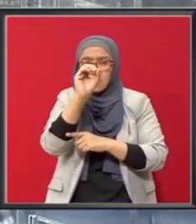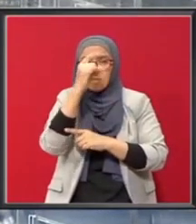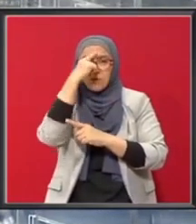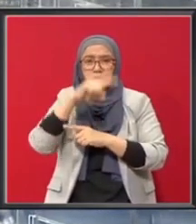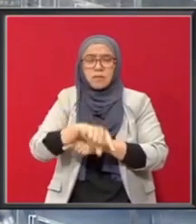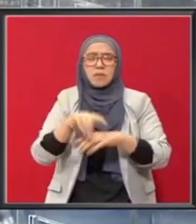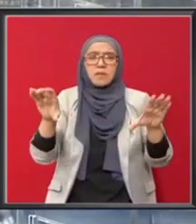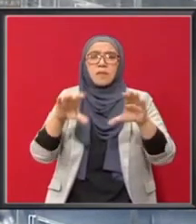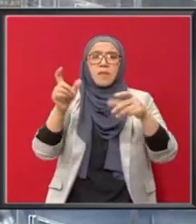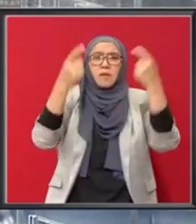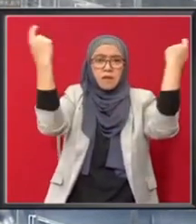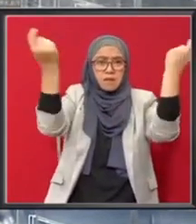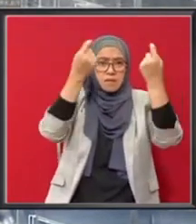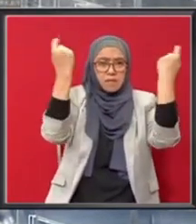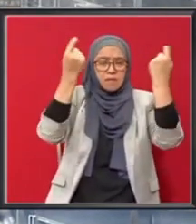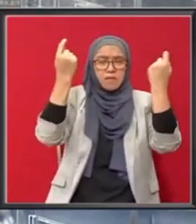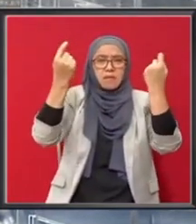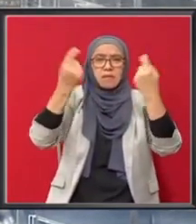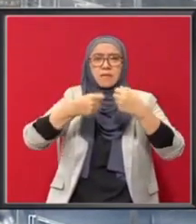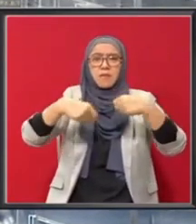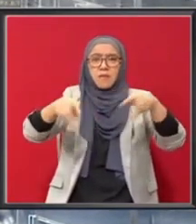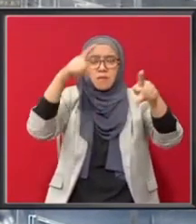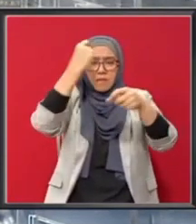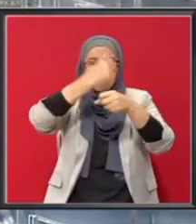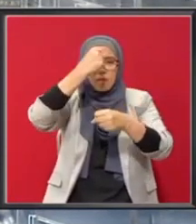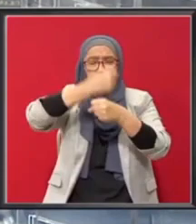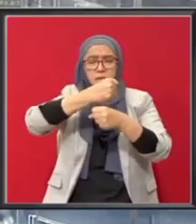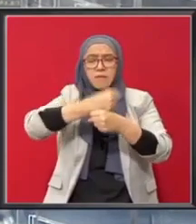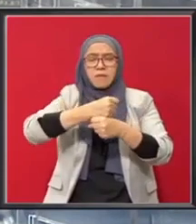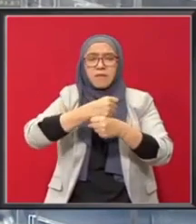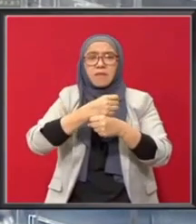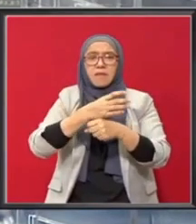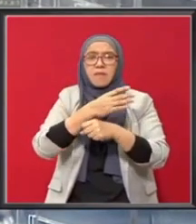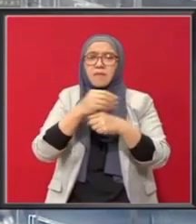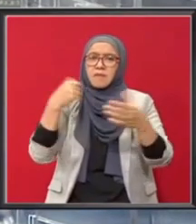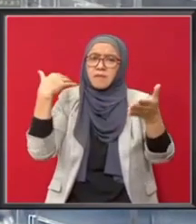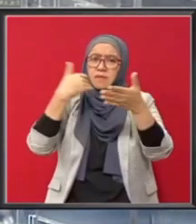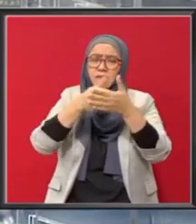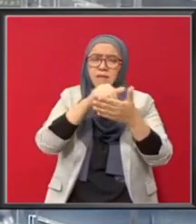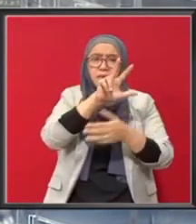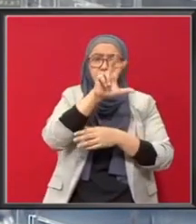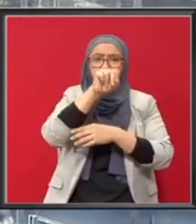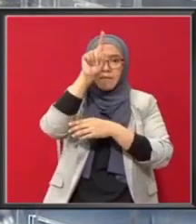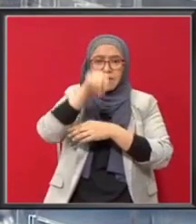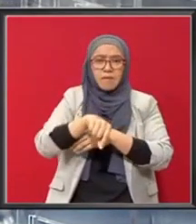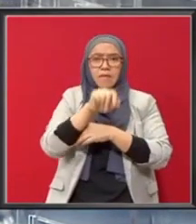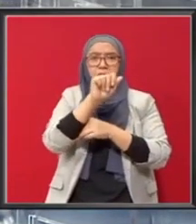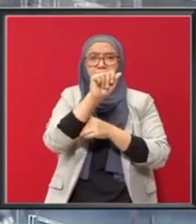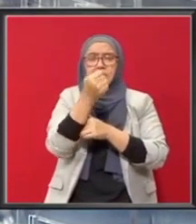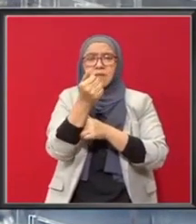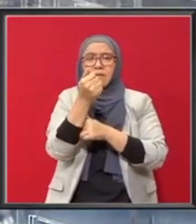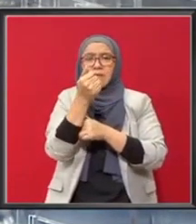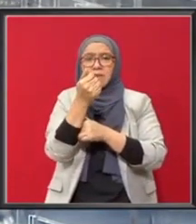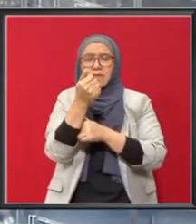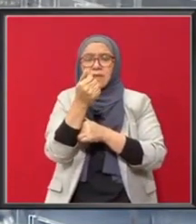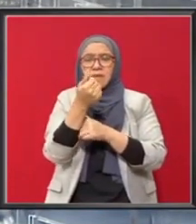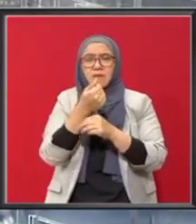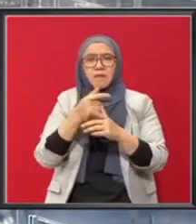knebel penjana kerjaya seram setakat 30oktober 2020 sebanyak